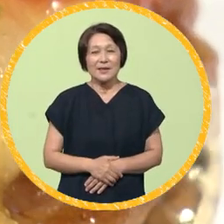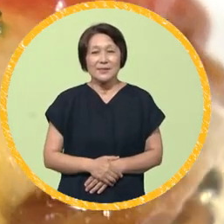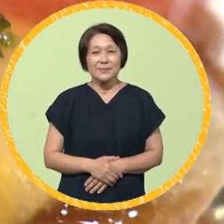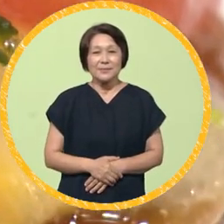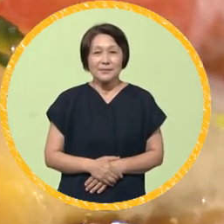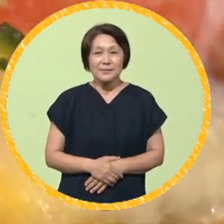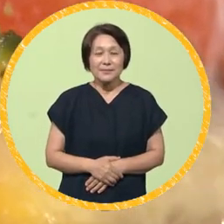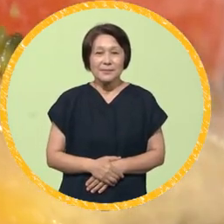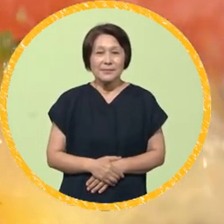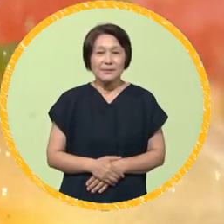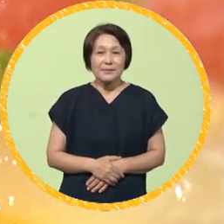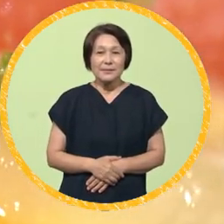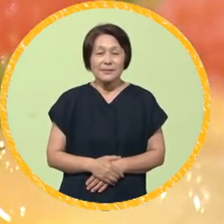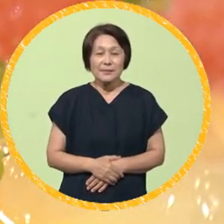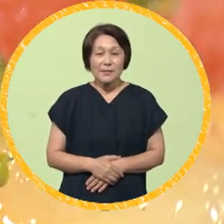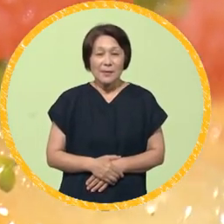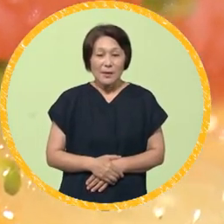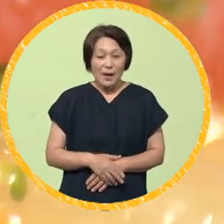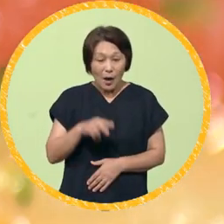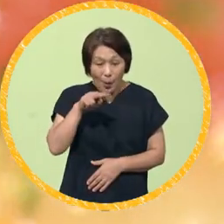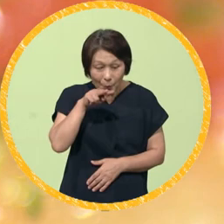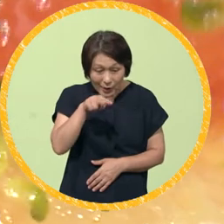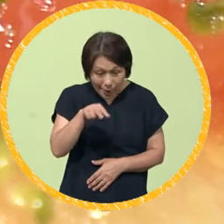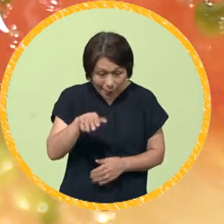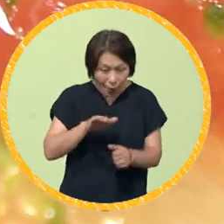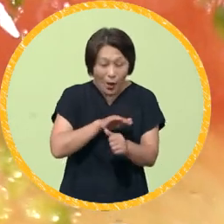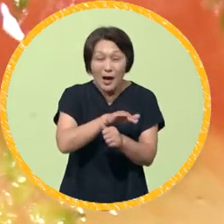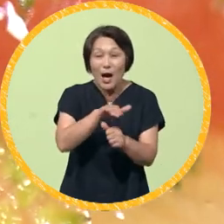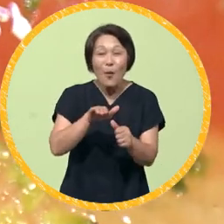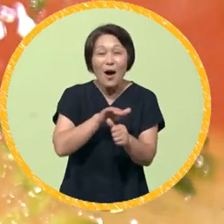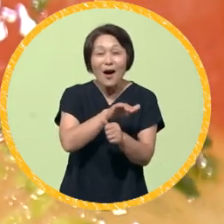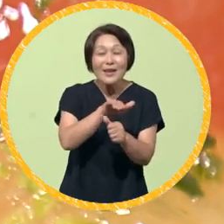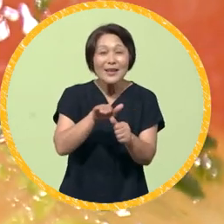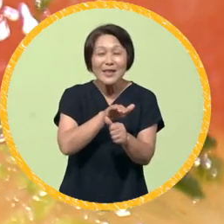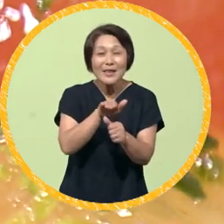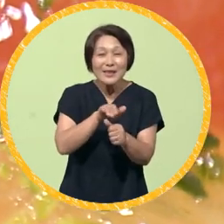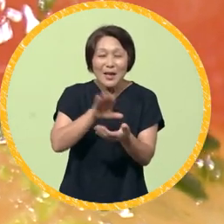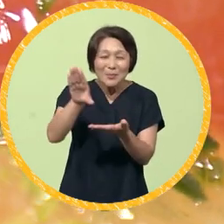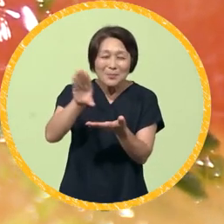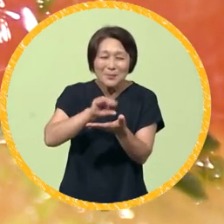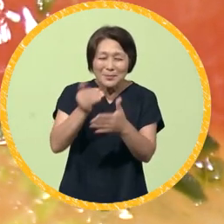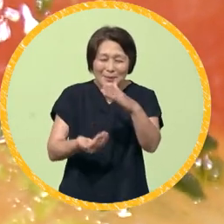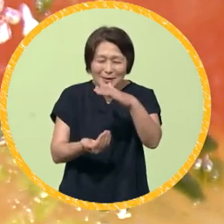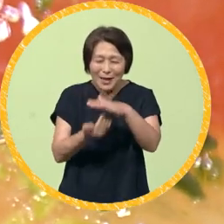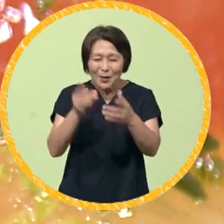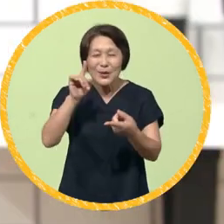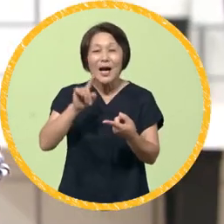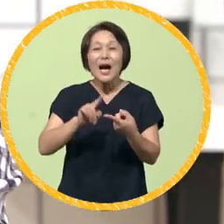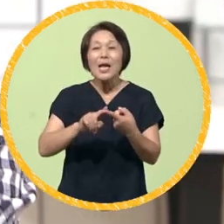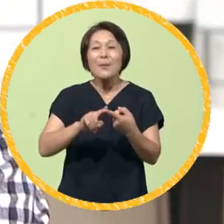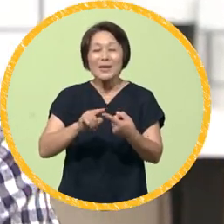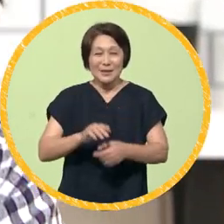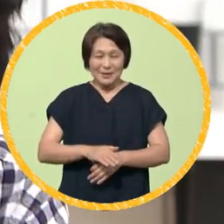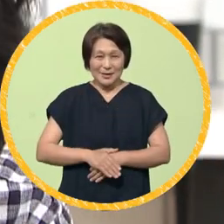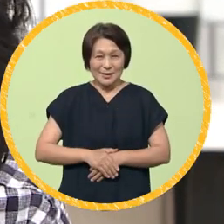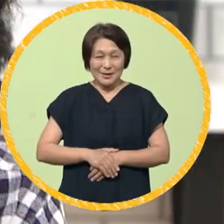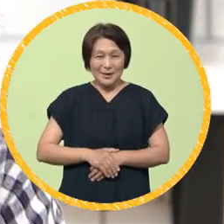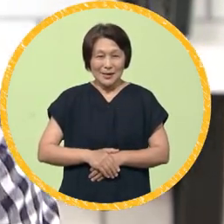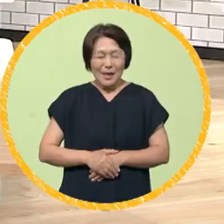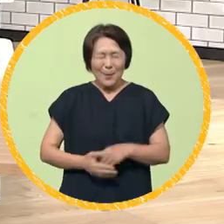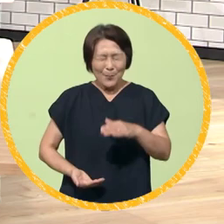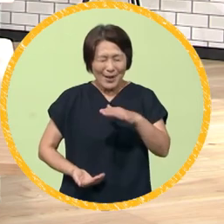いしい。またこの見栄えも可愛いですよね。 ねえ、テンション上がります。 これもインスタ映えですよ、 ね、めちゃめちゃおいしいです